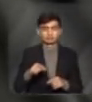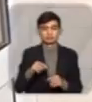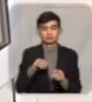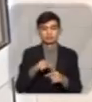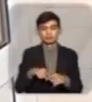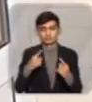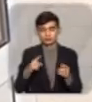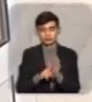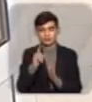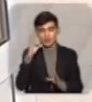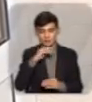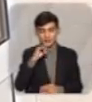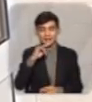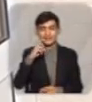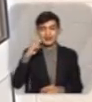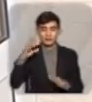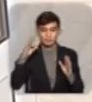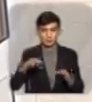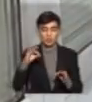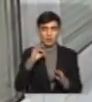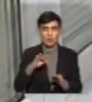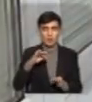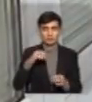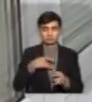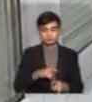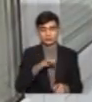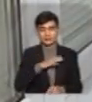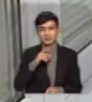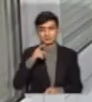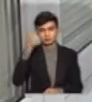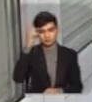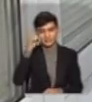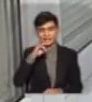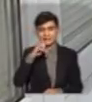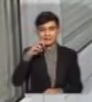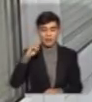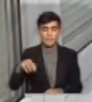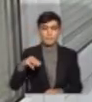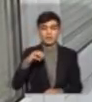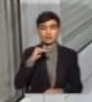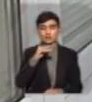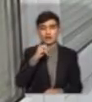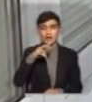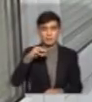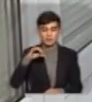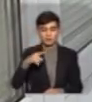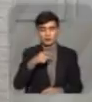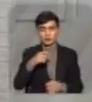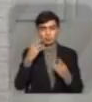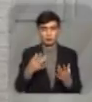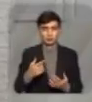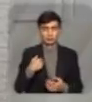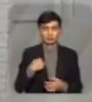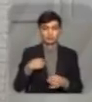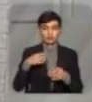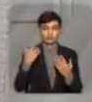бастады. Алайда Иранда дүниеге келген шығыстанушы ғалым Ислам Жемени Иран халқы бұл ойында оңай берілесе алмайтынын айтады.